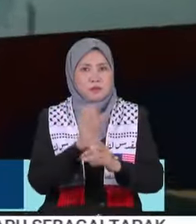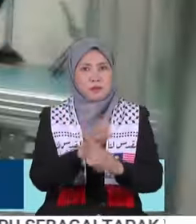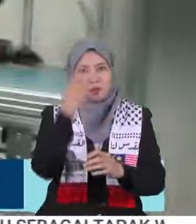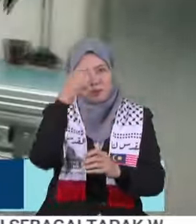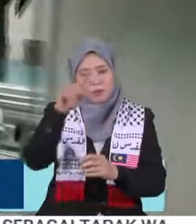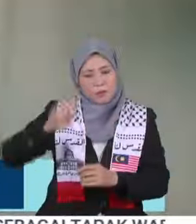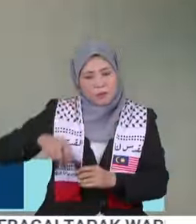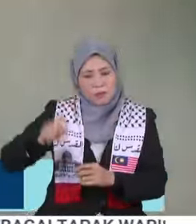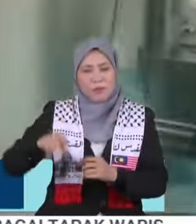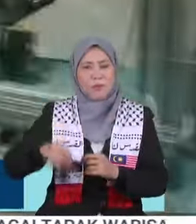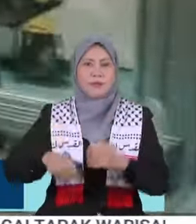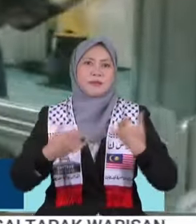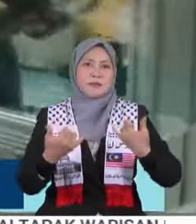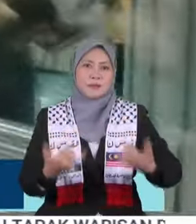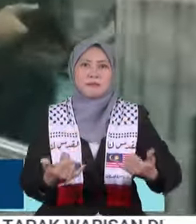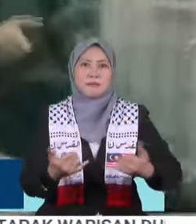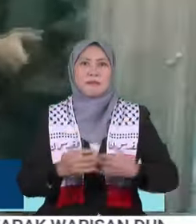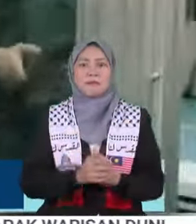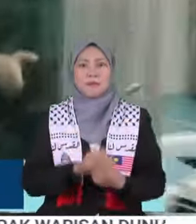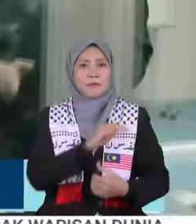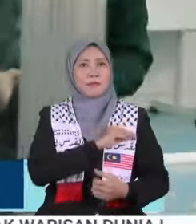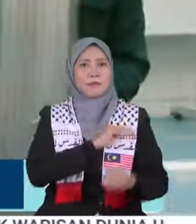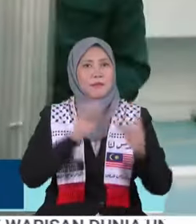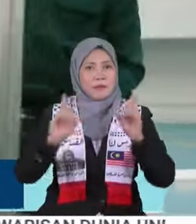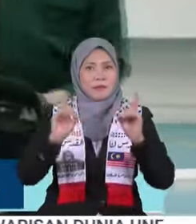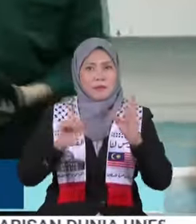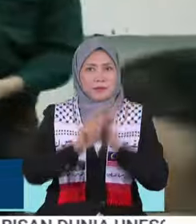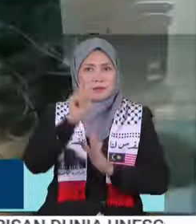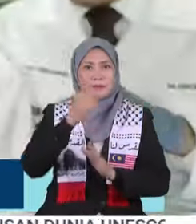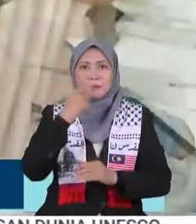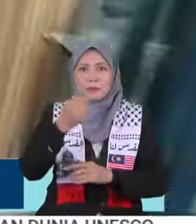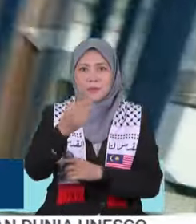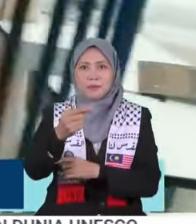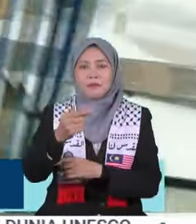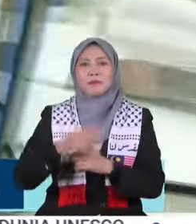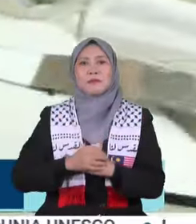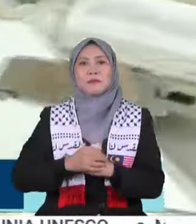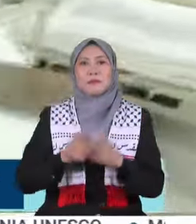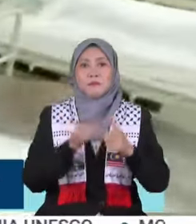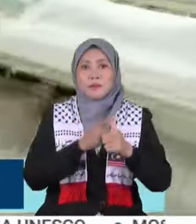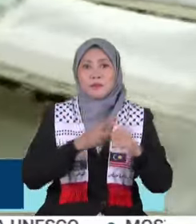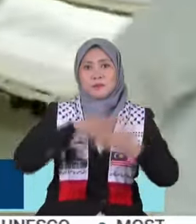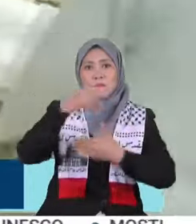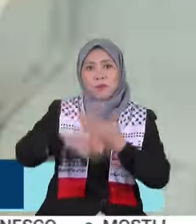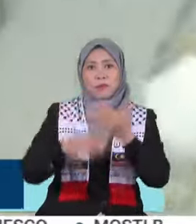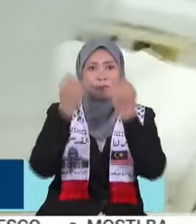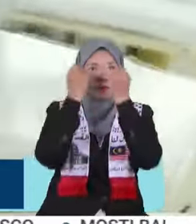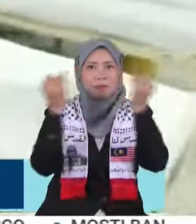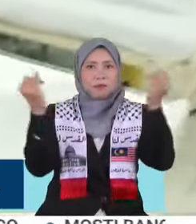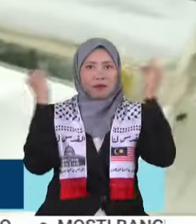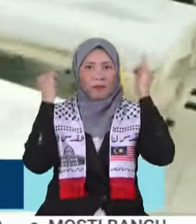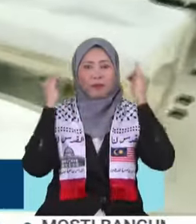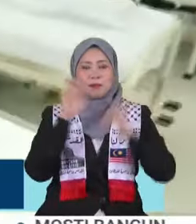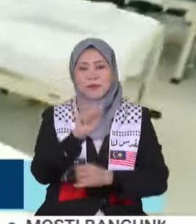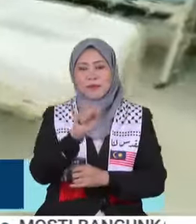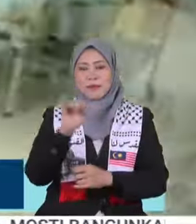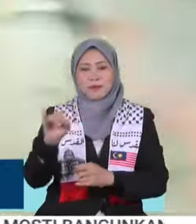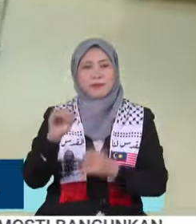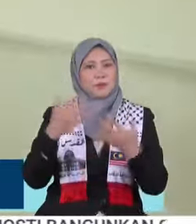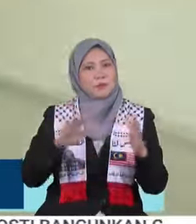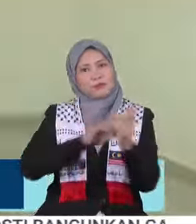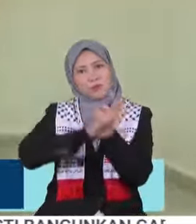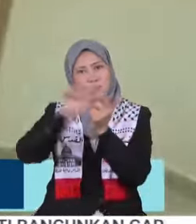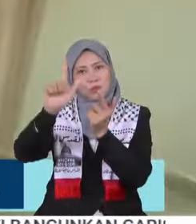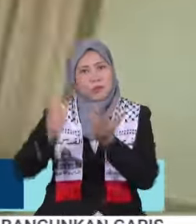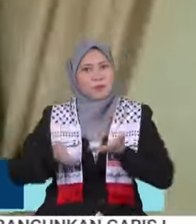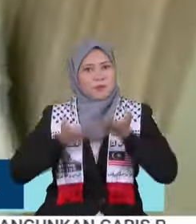usaha memenuhi keperluan semasa. Menteri Pendidikan Tinggi berkata, sebagai permulaan, program Ijazah Sarjana Muda AI telah